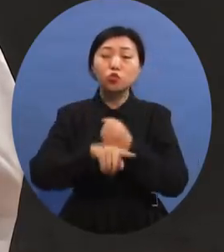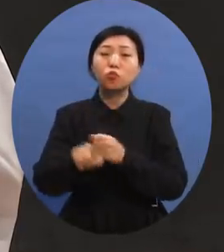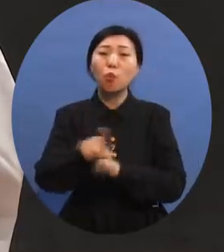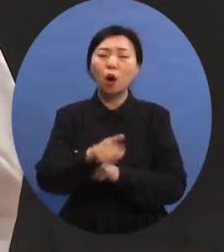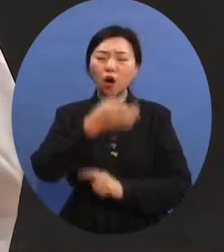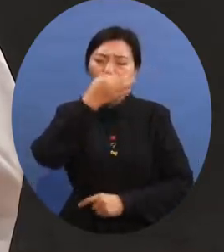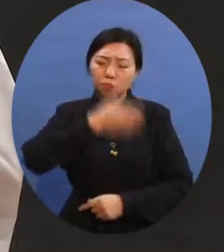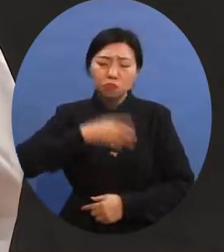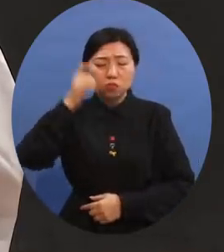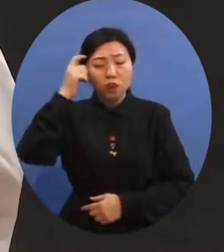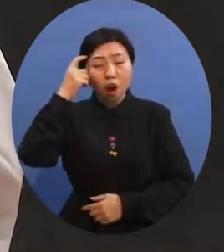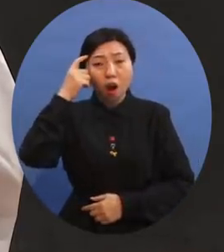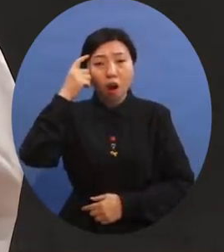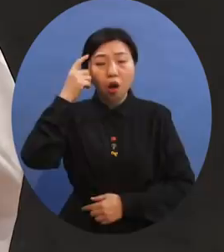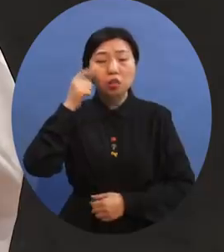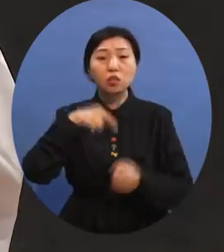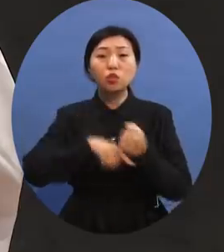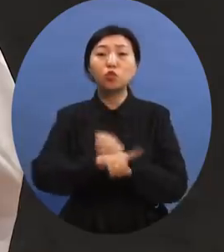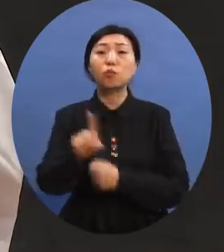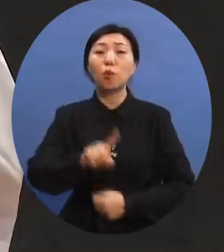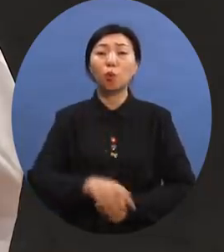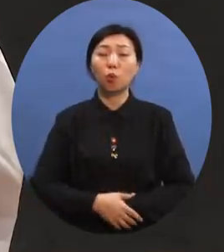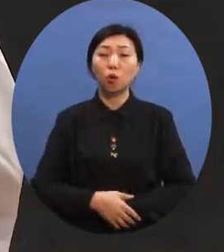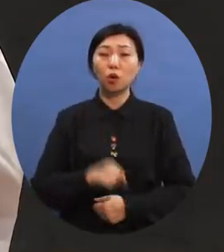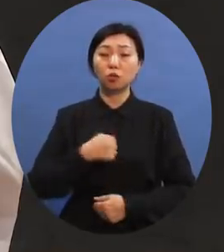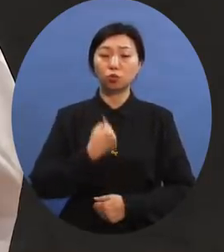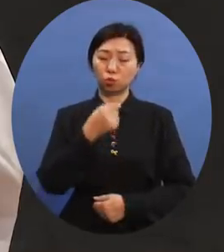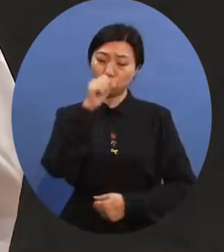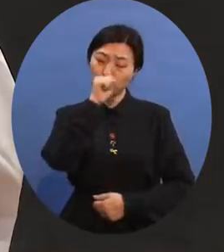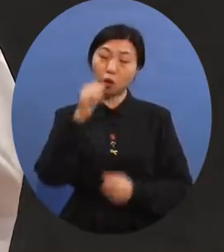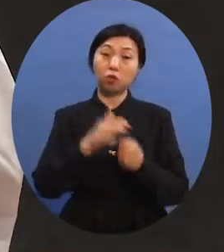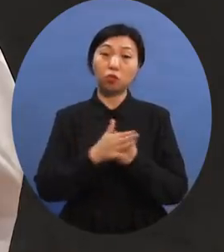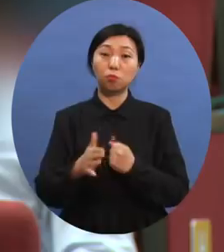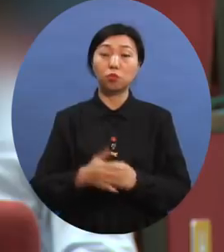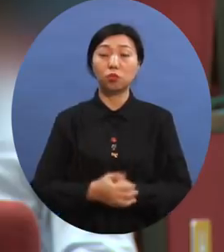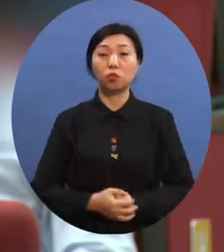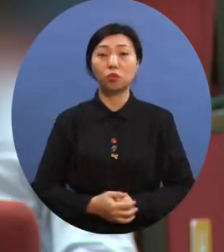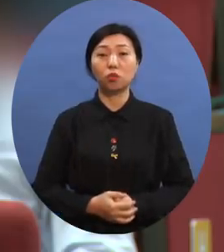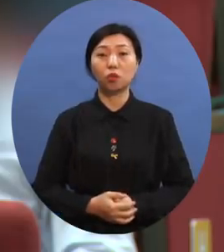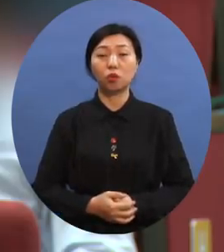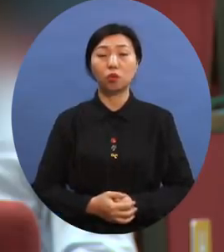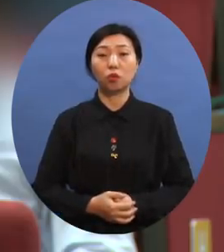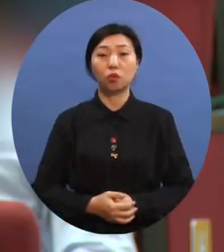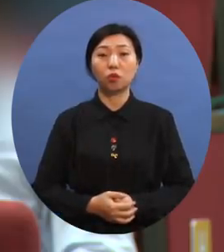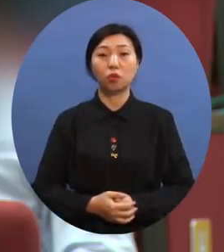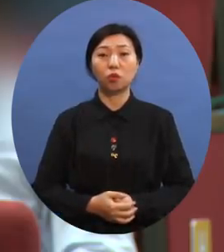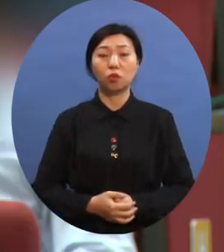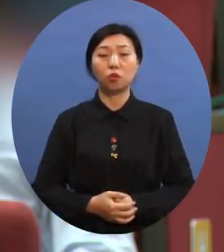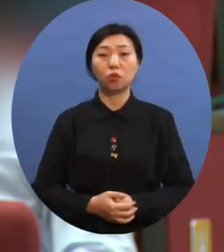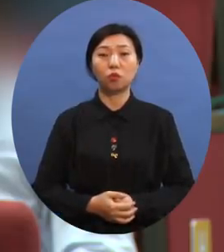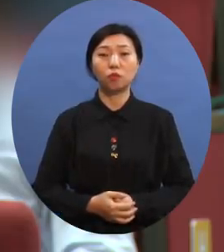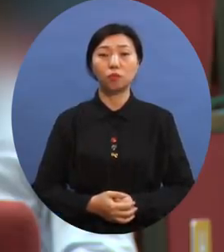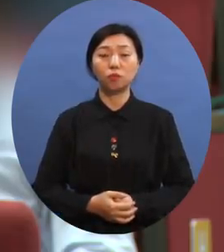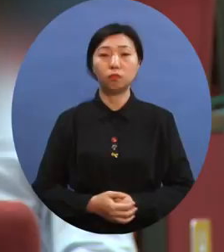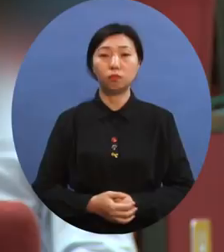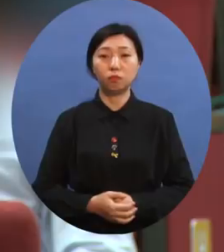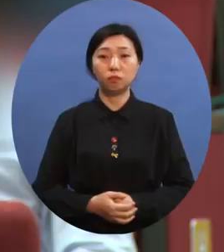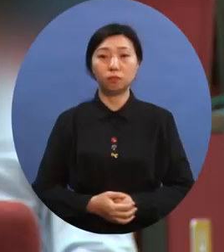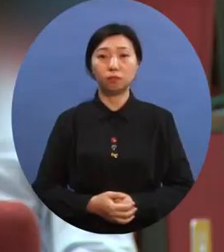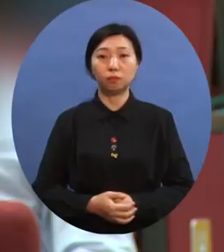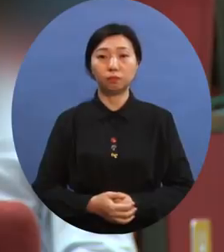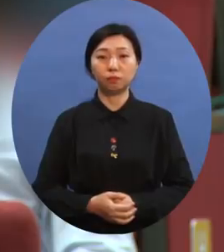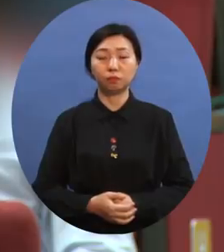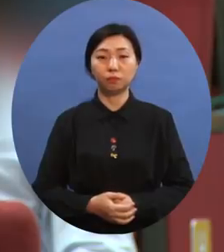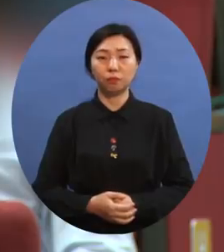있어? 힘들어할 이유가 뭐가 있어요? 자기가 좋아서 공부하는데. 좀 그거 말고 더